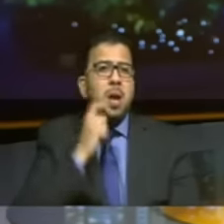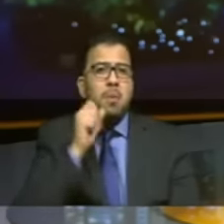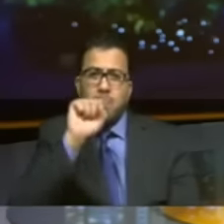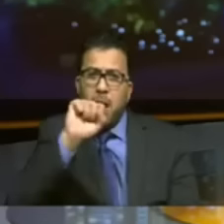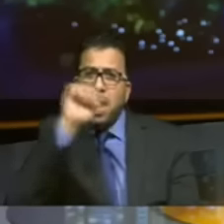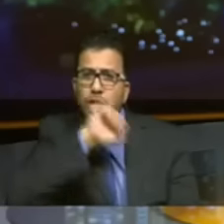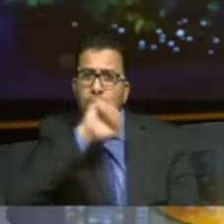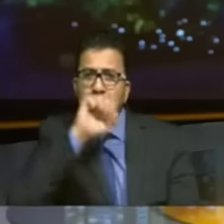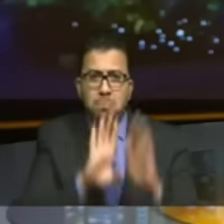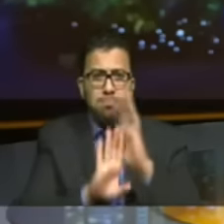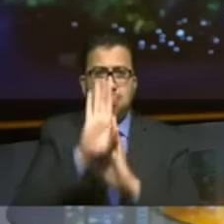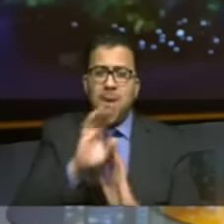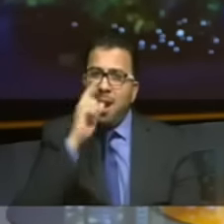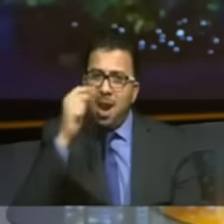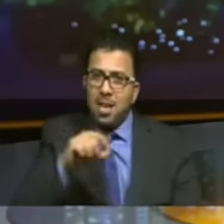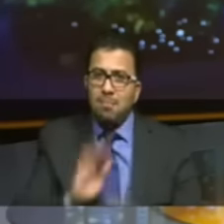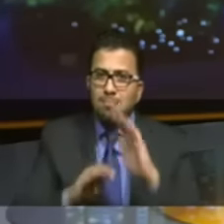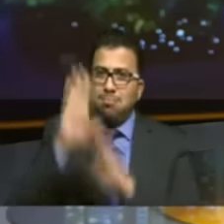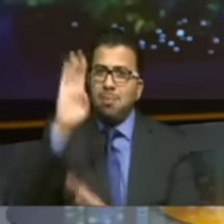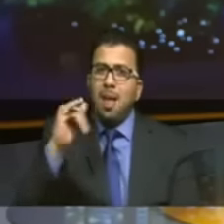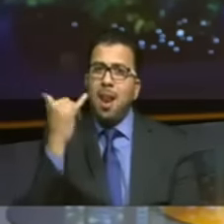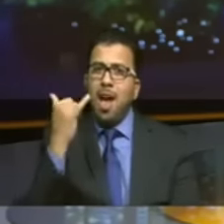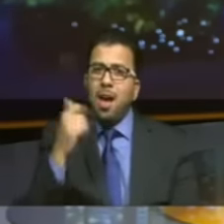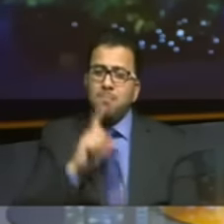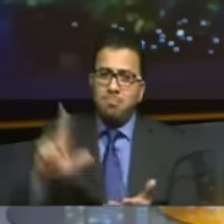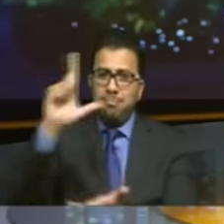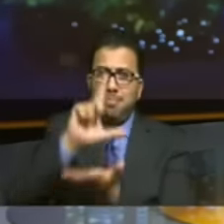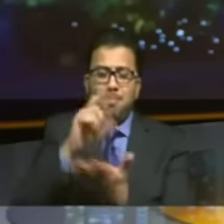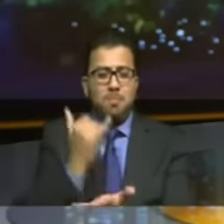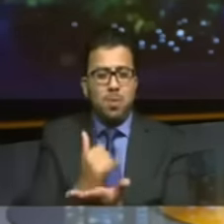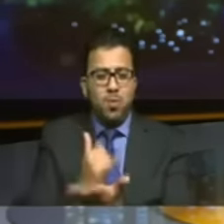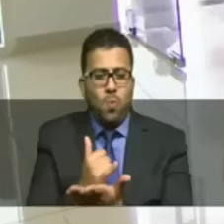مهمتها في النهوض بالطفل العربي وتعزيز مهاراته القيادية.